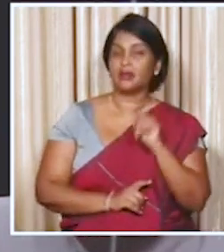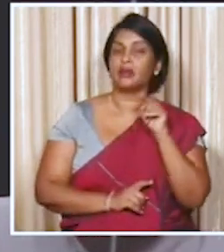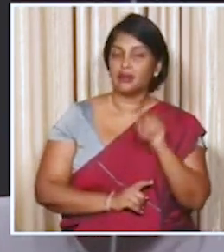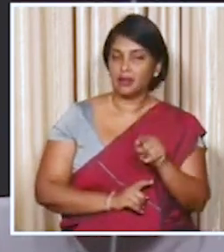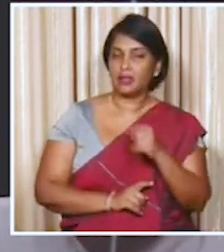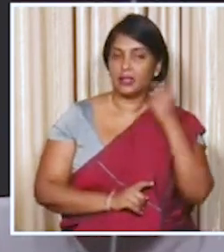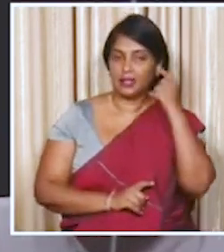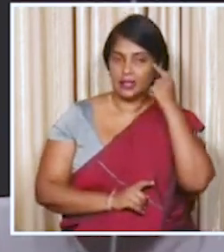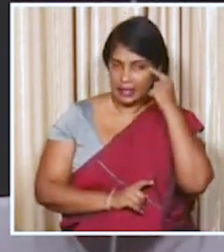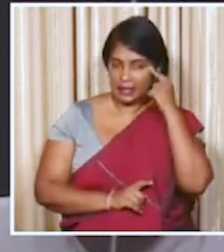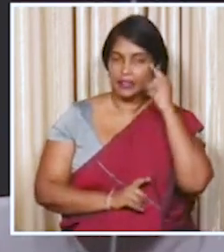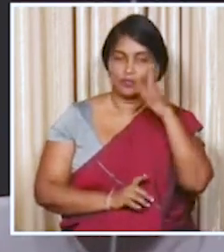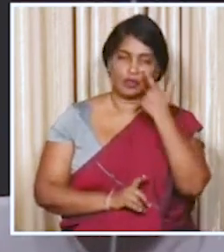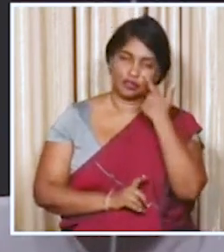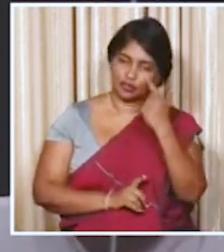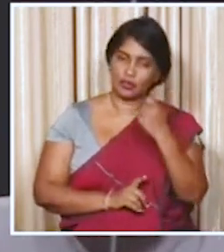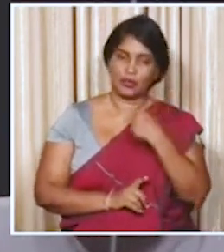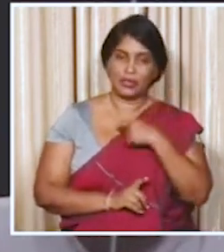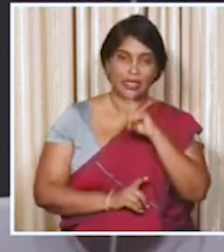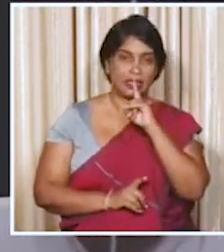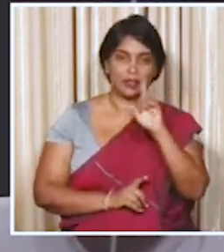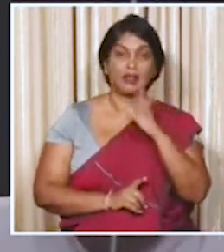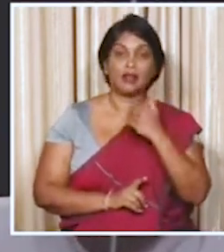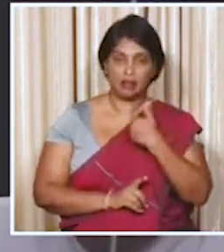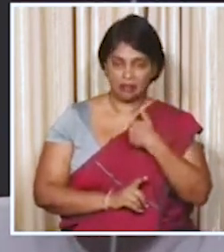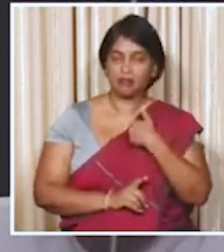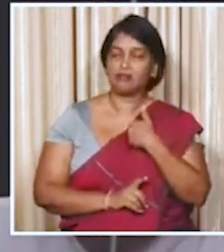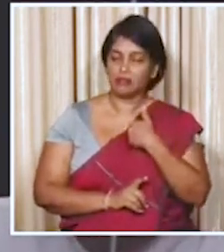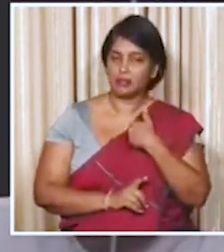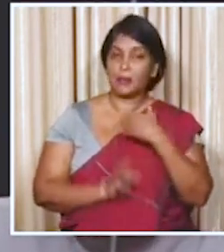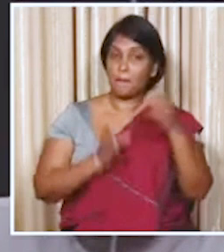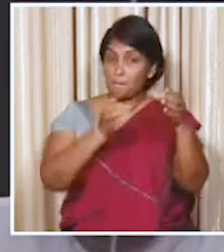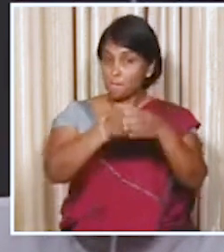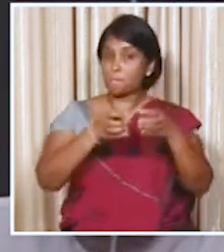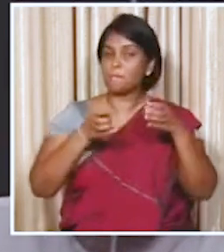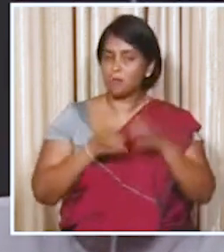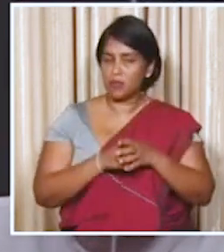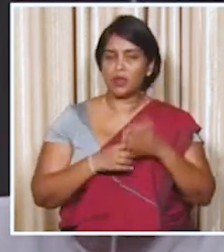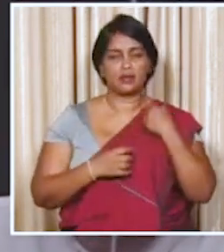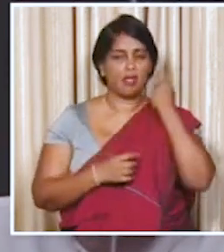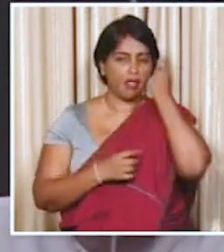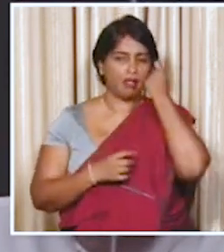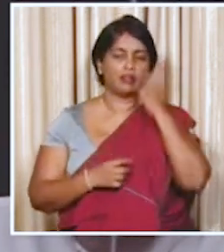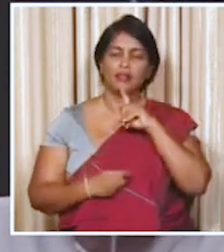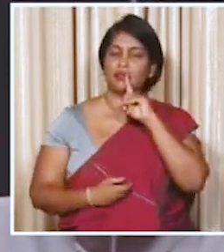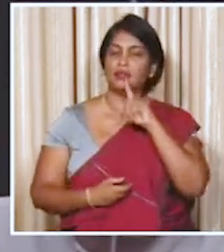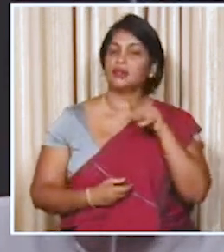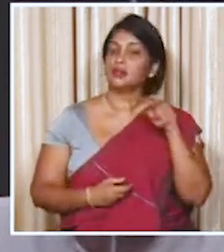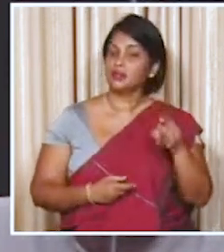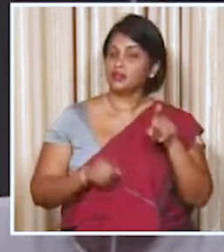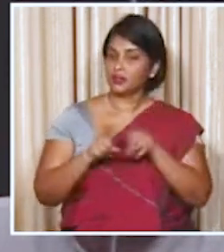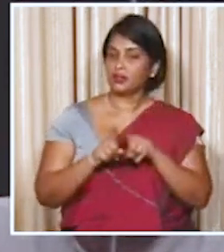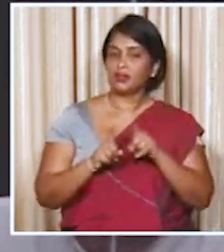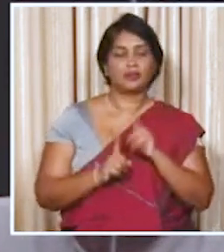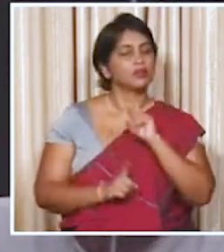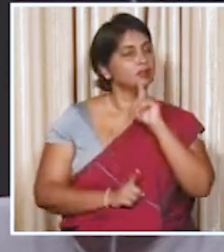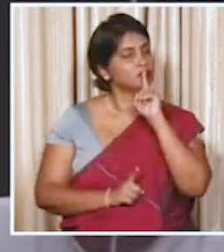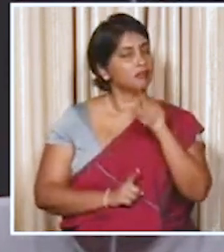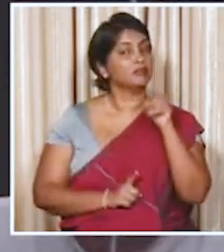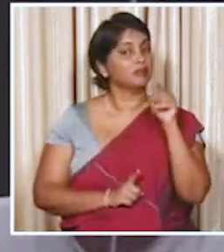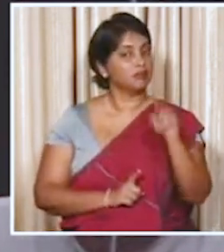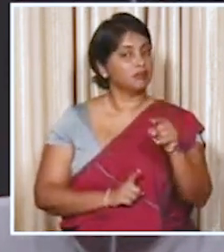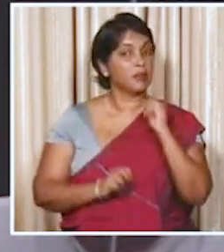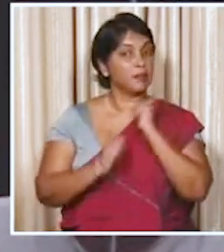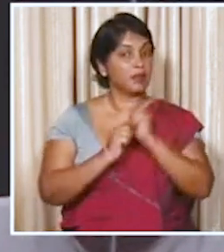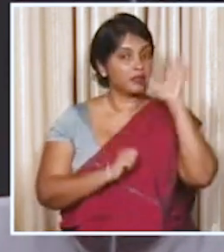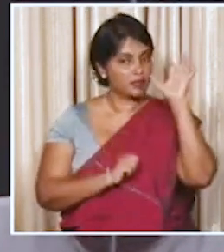එහෙම හිතුවද නම් සමා වෙන්න මම එහෙම දෙයක් නෙවෙයි කියන්නේ. අපි පක්ෂ හැටියට අපි දන්න මතයයි අපි මේ කියන්නේ. ඉතින් ඒ නිසා අපි ඔබතුමියලට කියන්නේ ඔබතුමියලා බස්